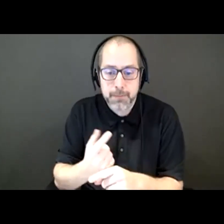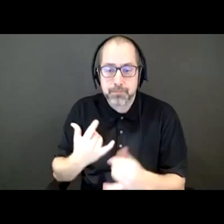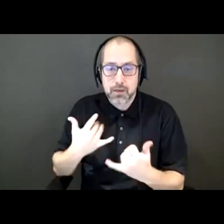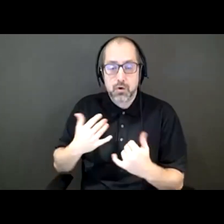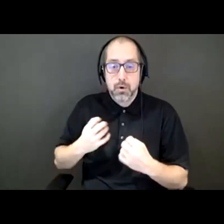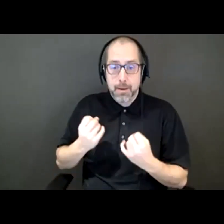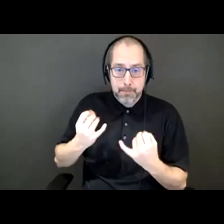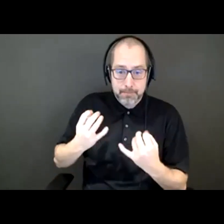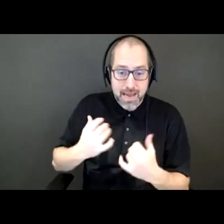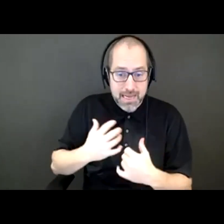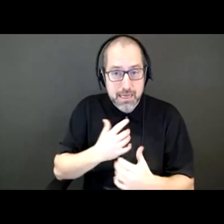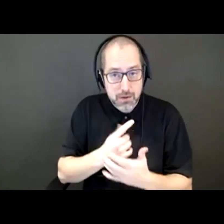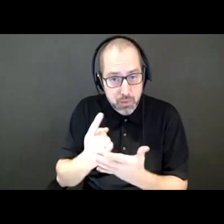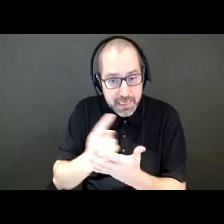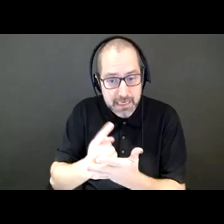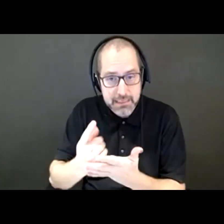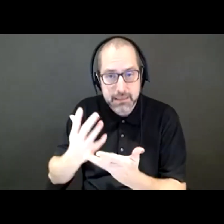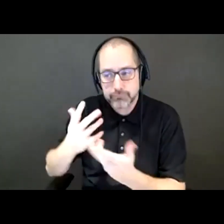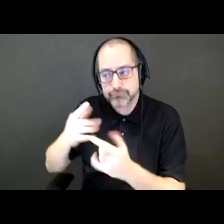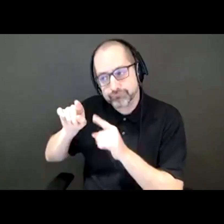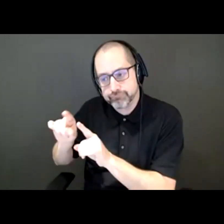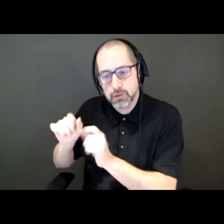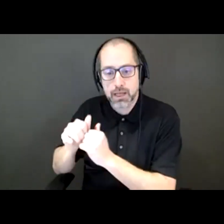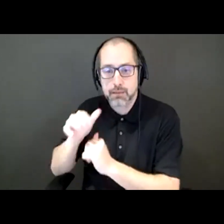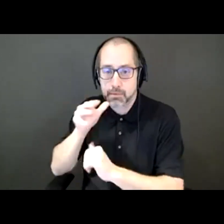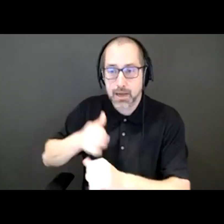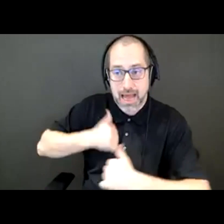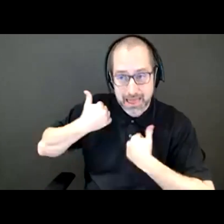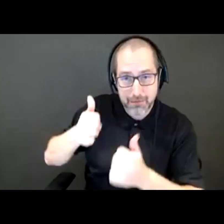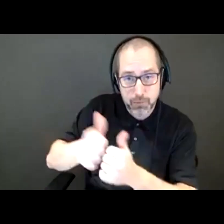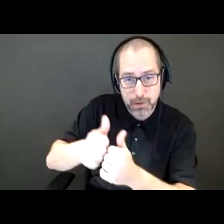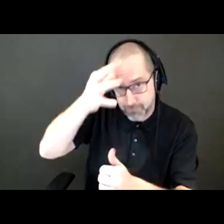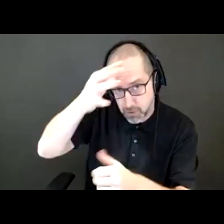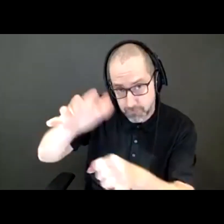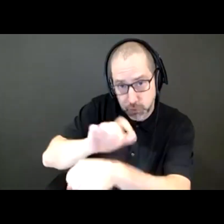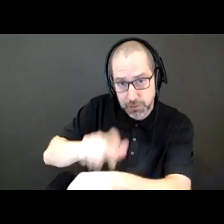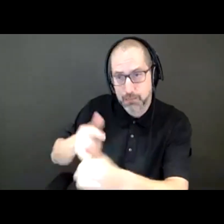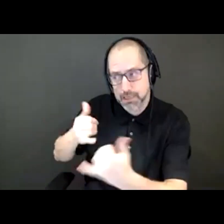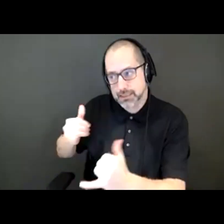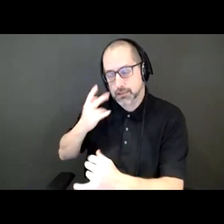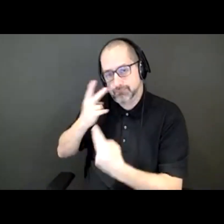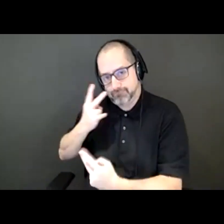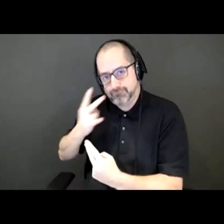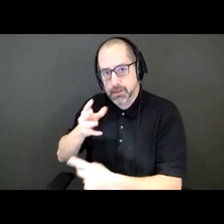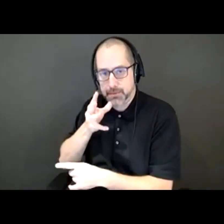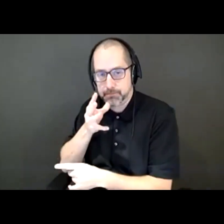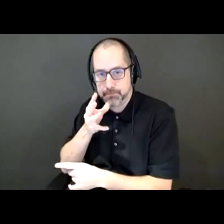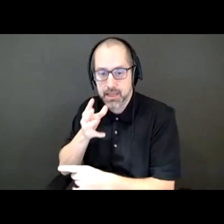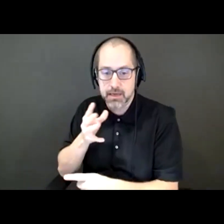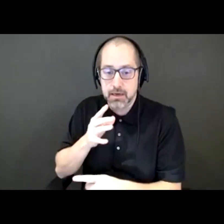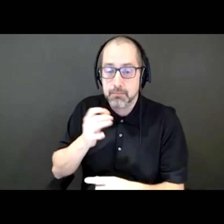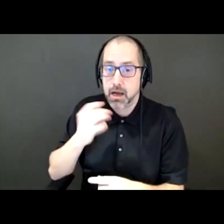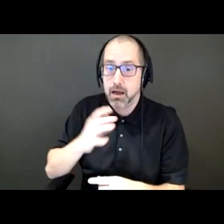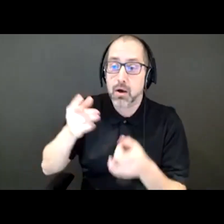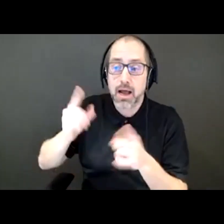beaucoup de semaines à essayer de m'éloigner de ma mère biologique bien que à ce moment là je vivais chez mon père est en